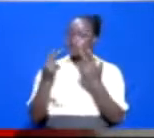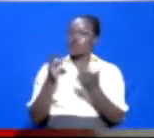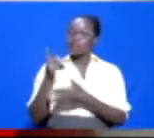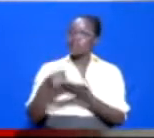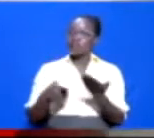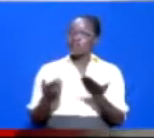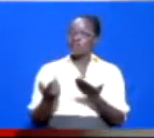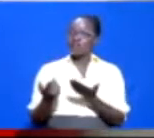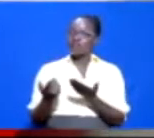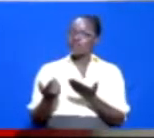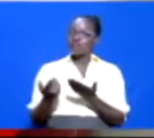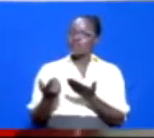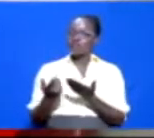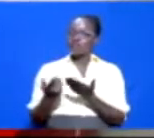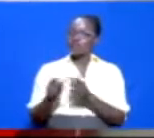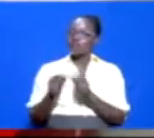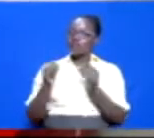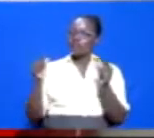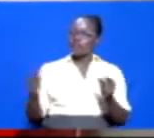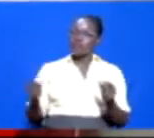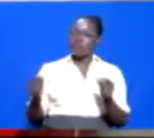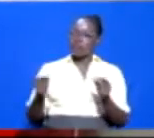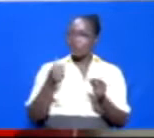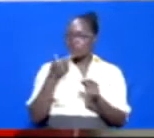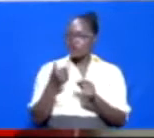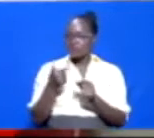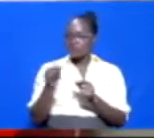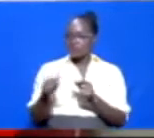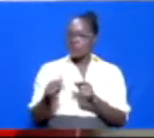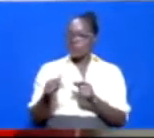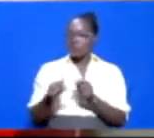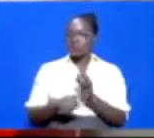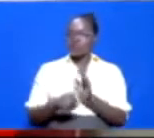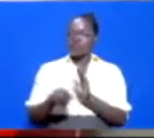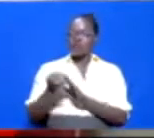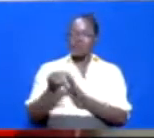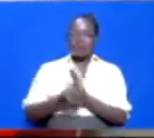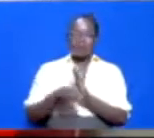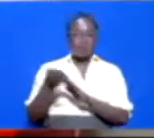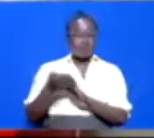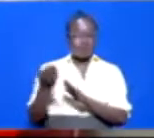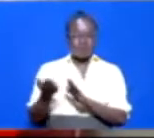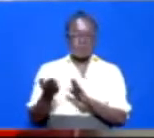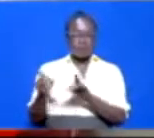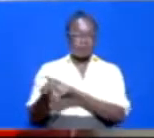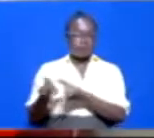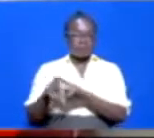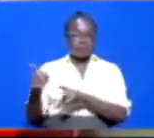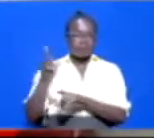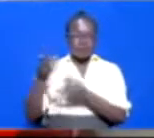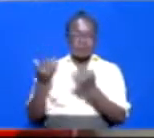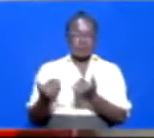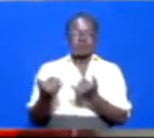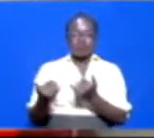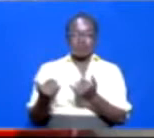kubwa zaidi ambaye tutasema kwamba sasa ni state of emergency? kulingana na sheria ilivyo wakati huu, itakuwa